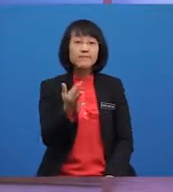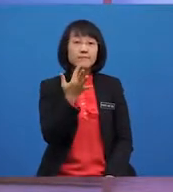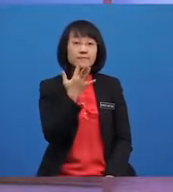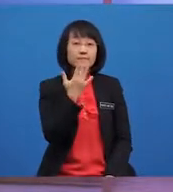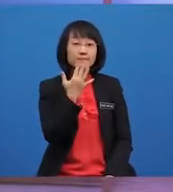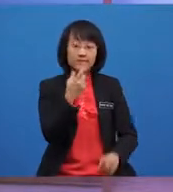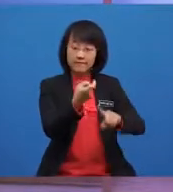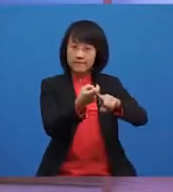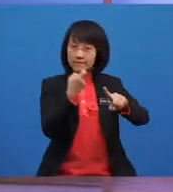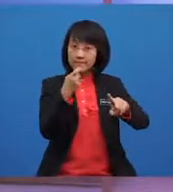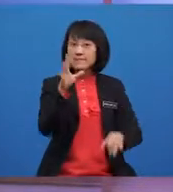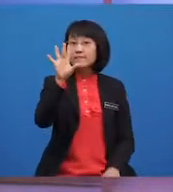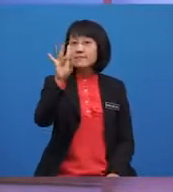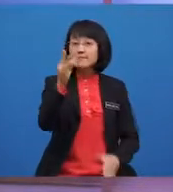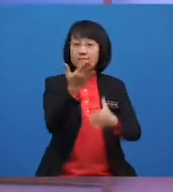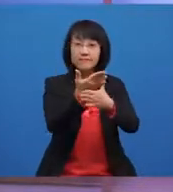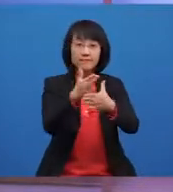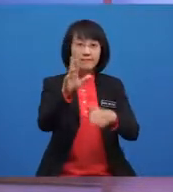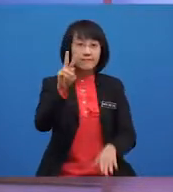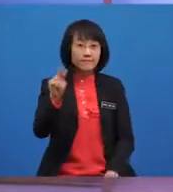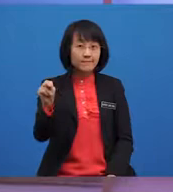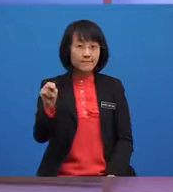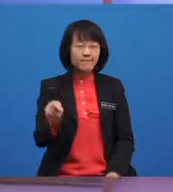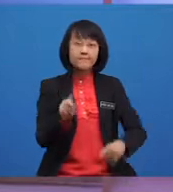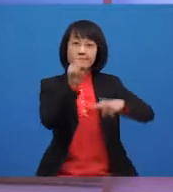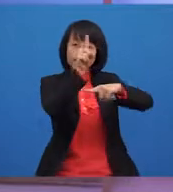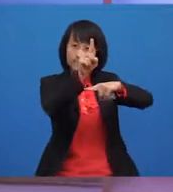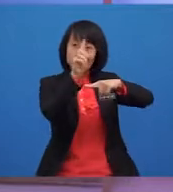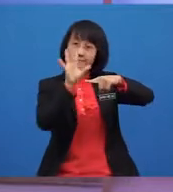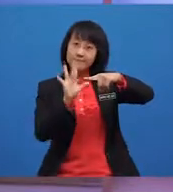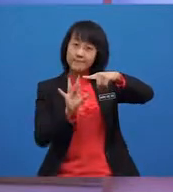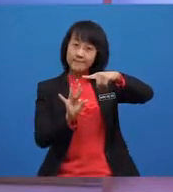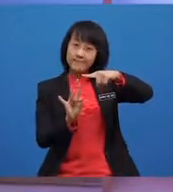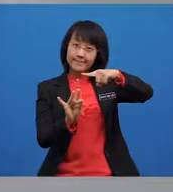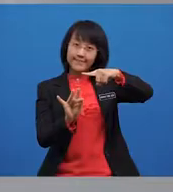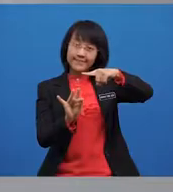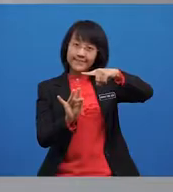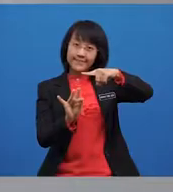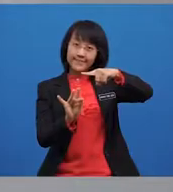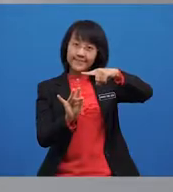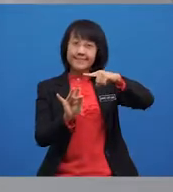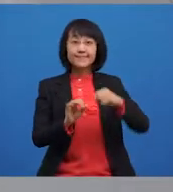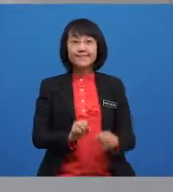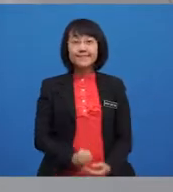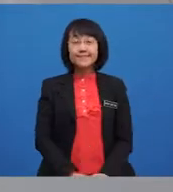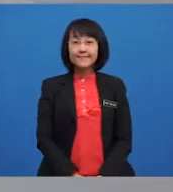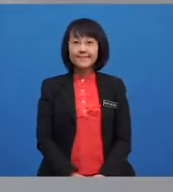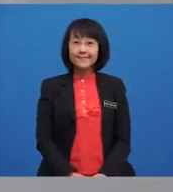yang diwarnakan daripada 8 bahagian. 1/8.